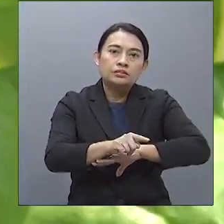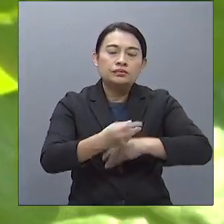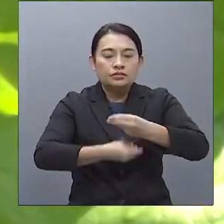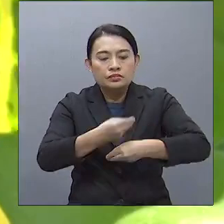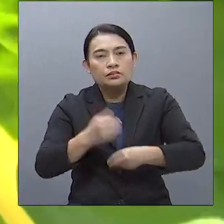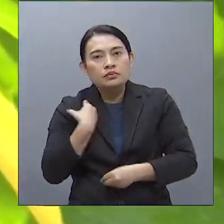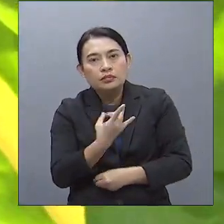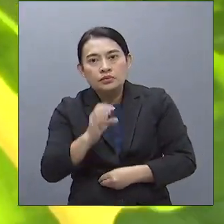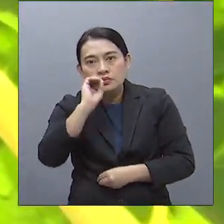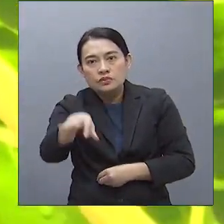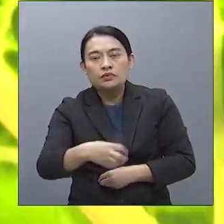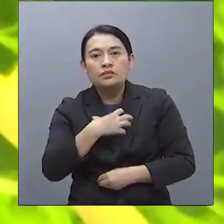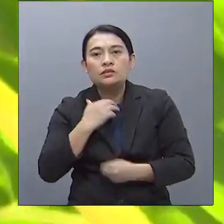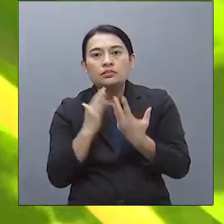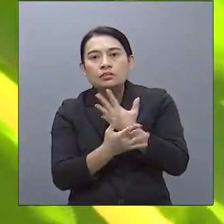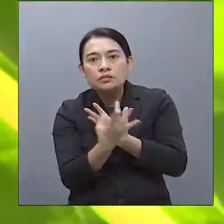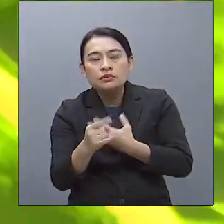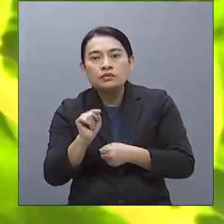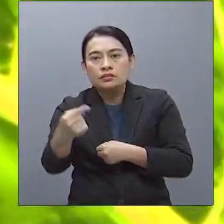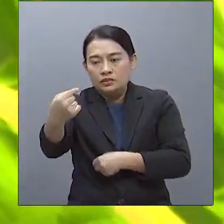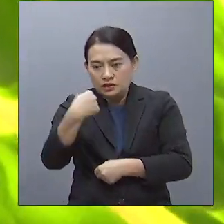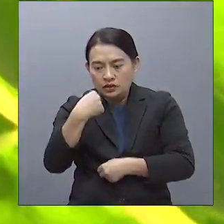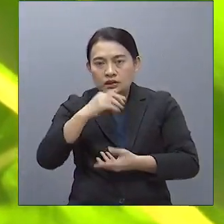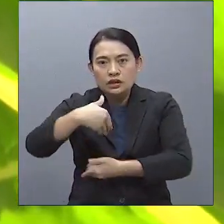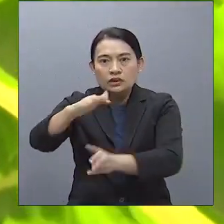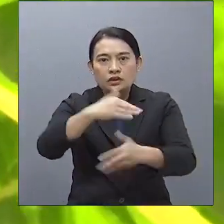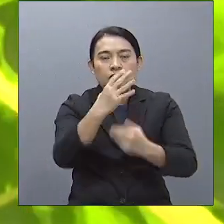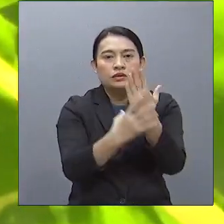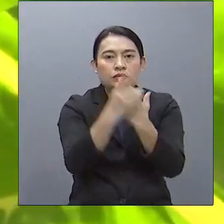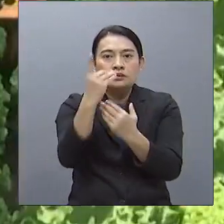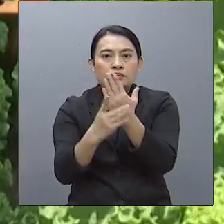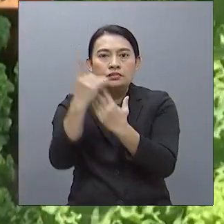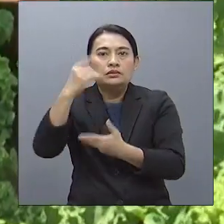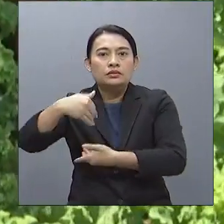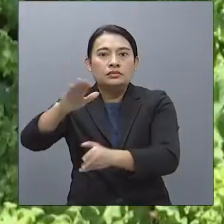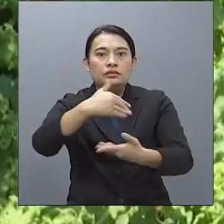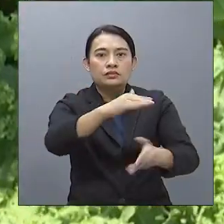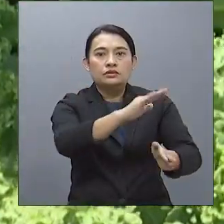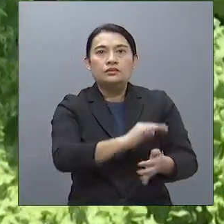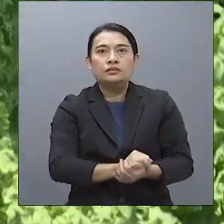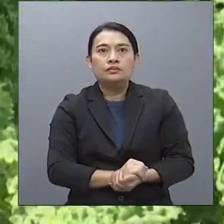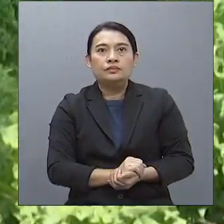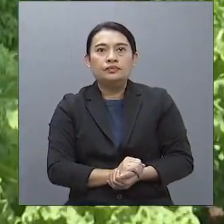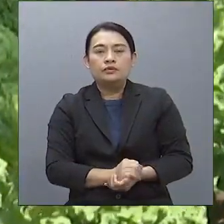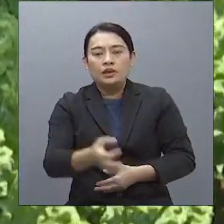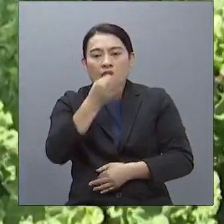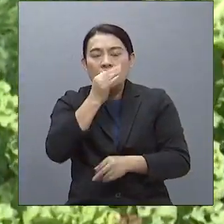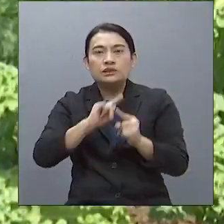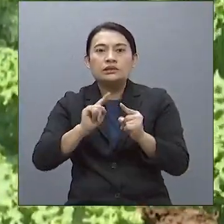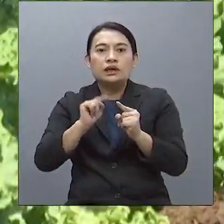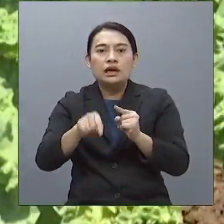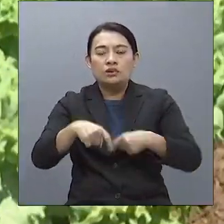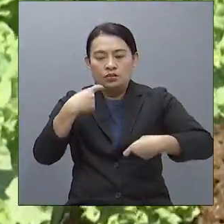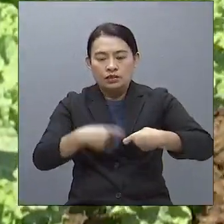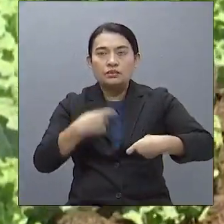าลูกค้าอยากได้ผักอะไรเราก็จะตัดไปส่งให้ทุกอาทิตย์อย่างเงี้ยครับผมว่าทุกอาชีพมันก็มีความย